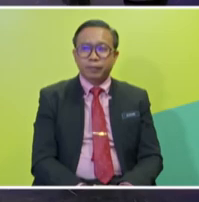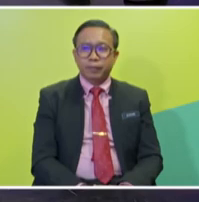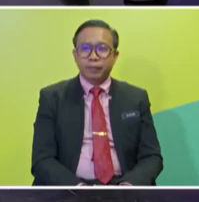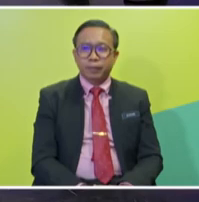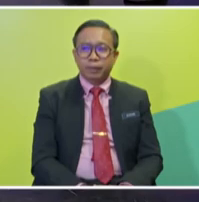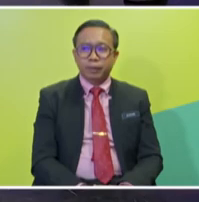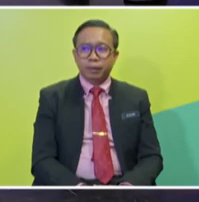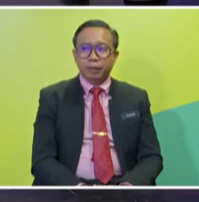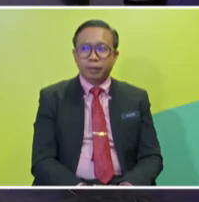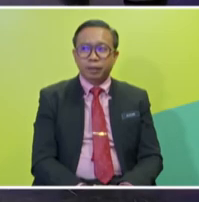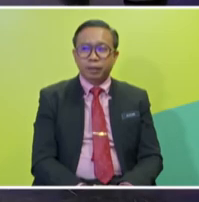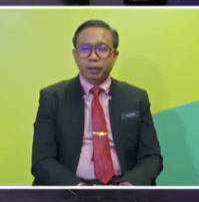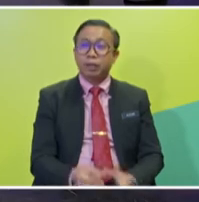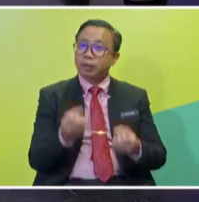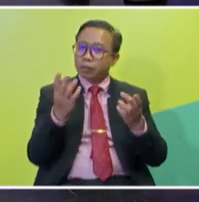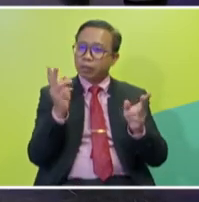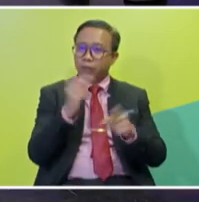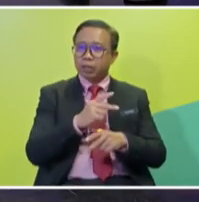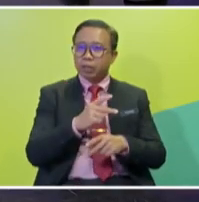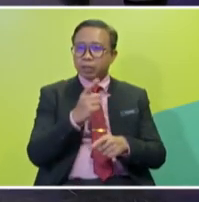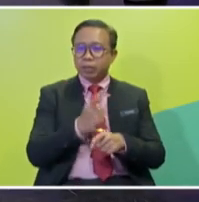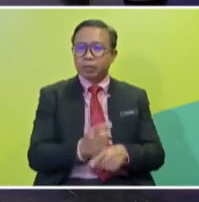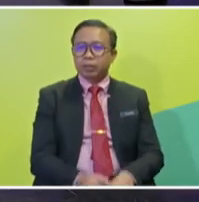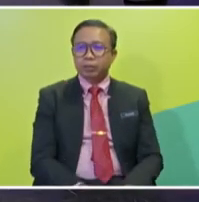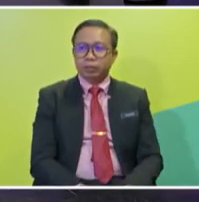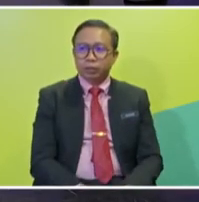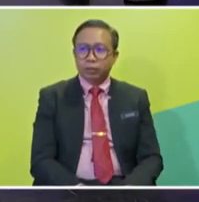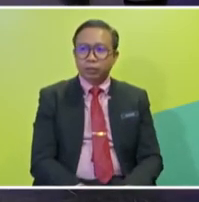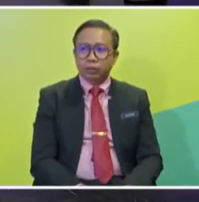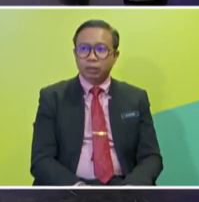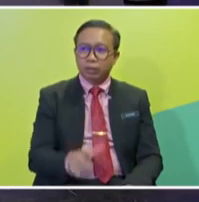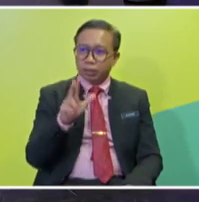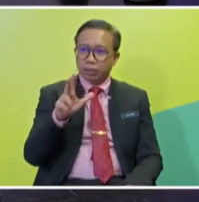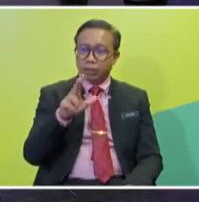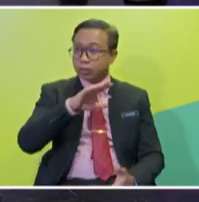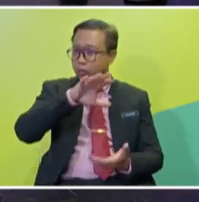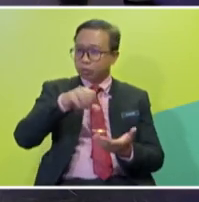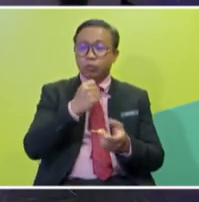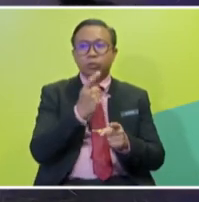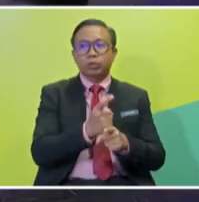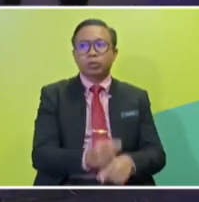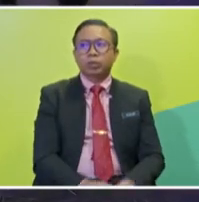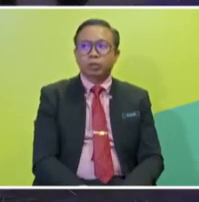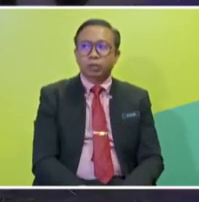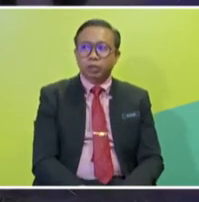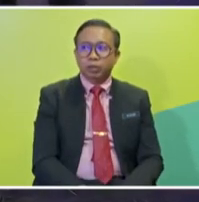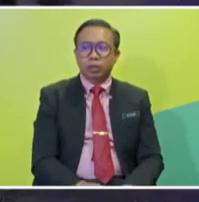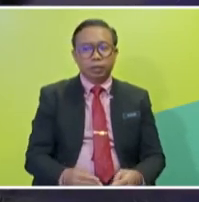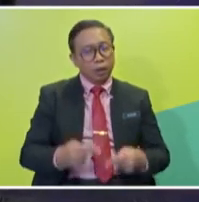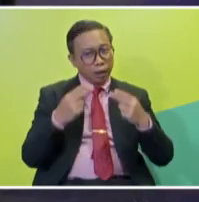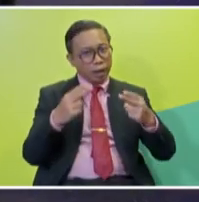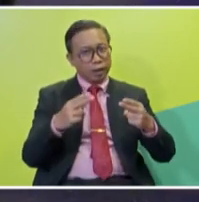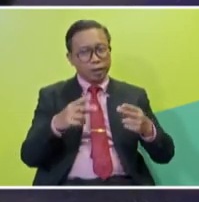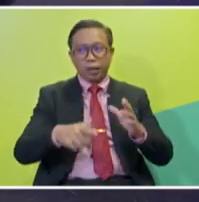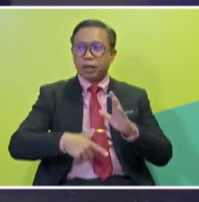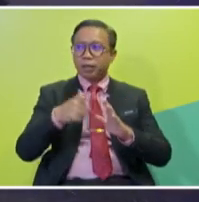berapa kali betul tadi satu dua tiga untuk itu sebagai ganjaran sebab untuk